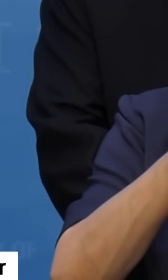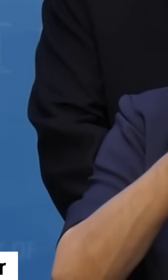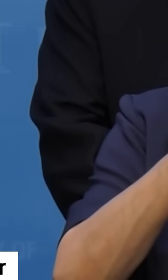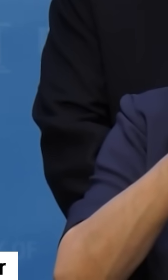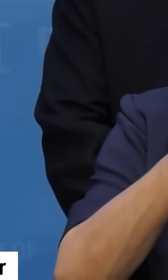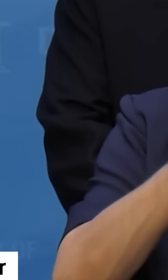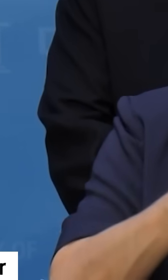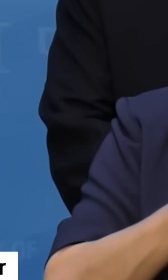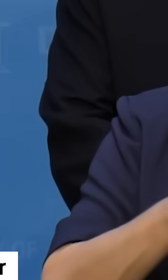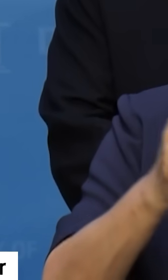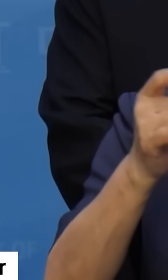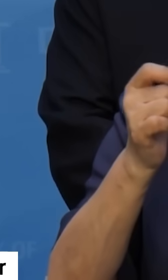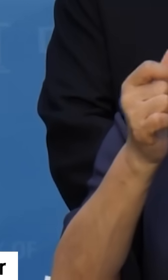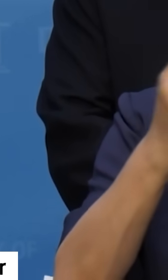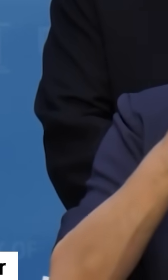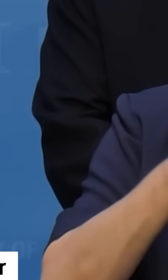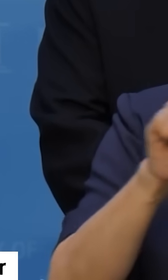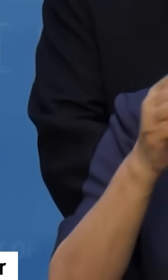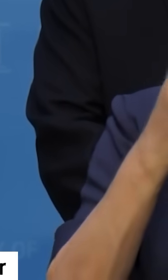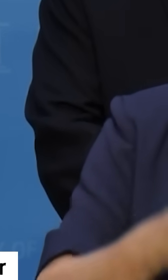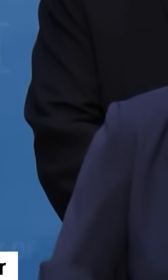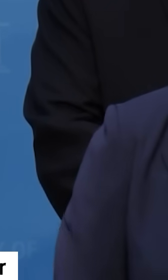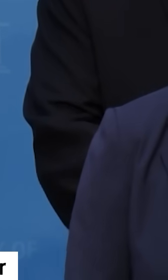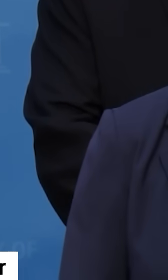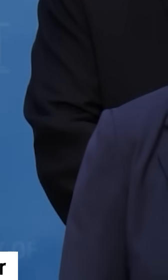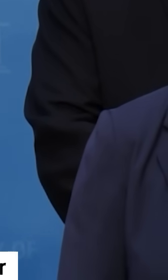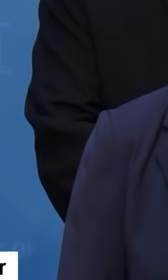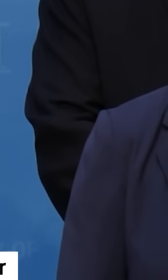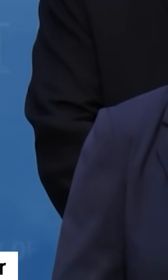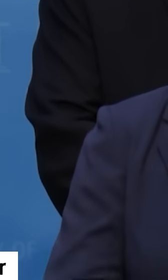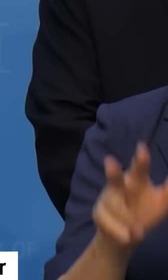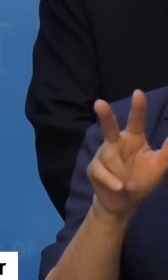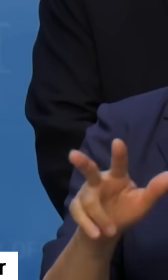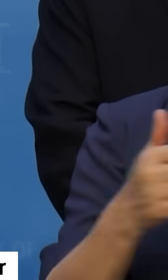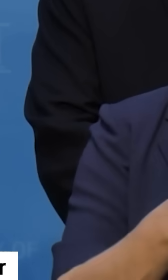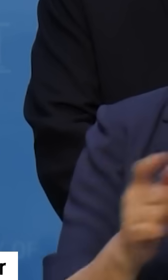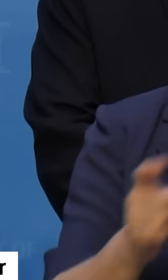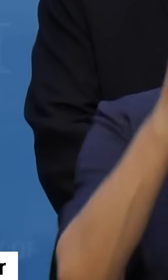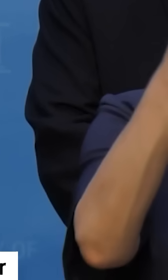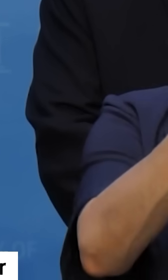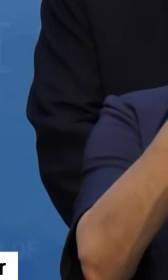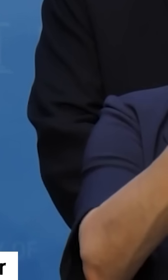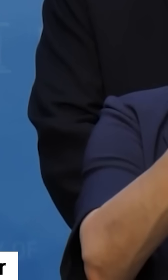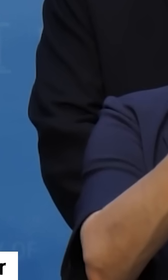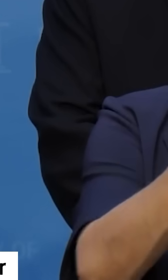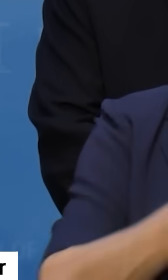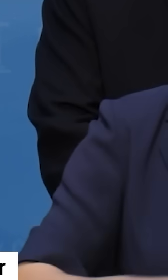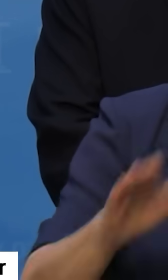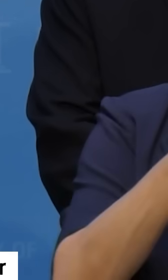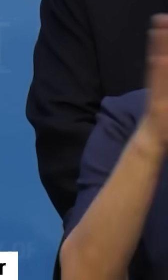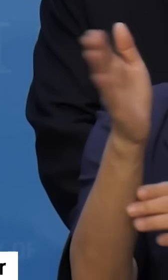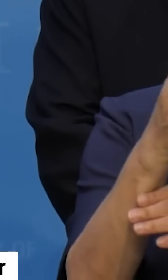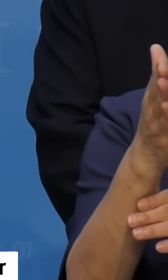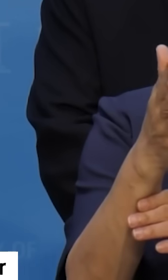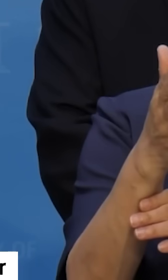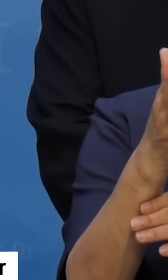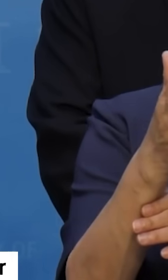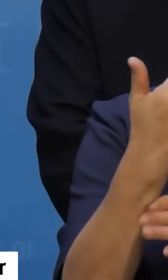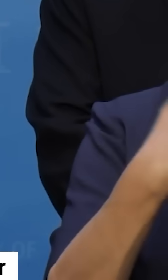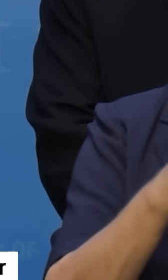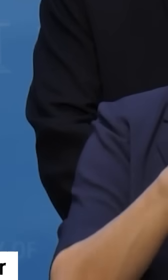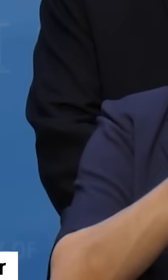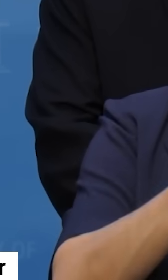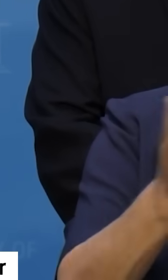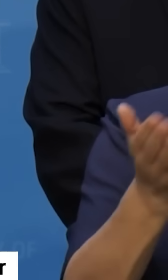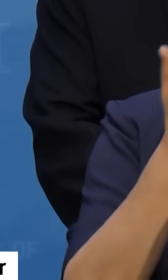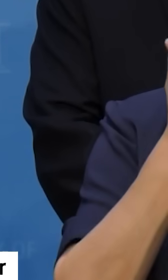조금이라도 헤아려 주시기 바랍니다. 이제 논쟁 대신 우리 수산물 소비